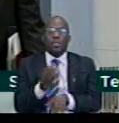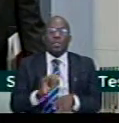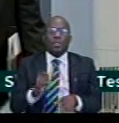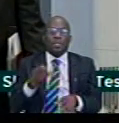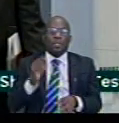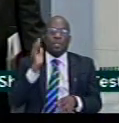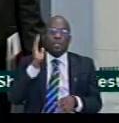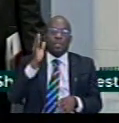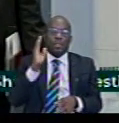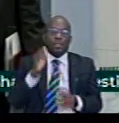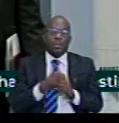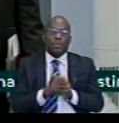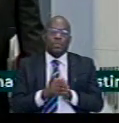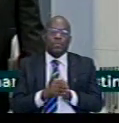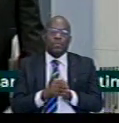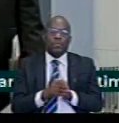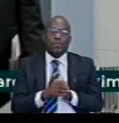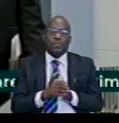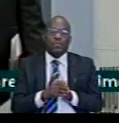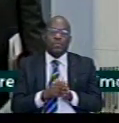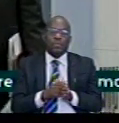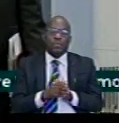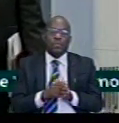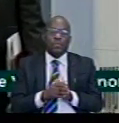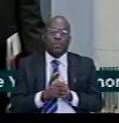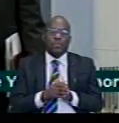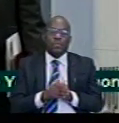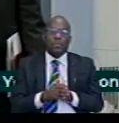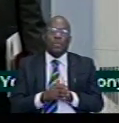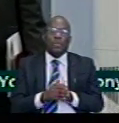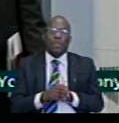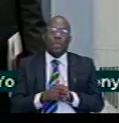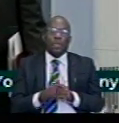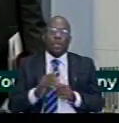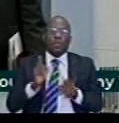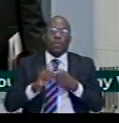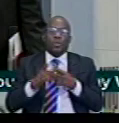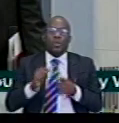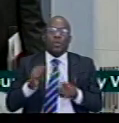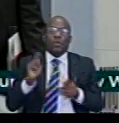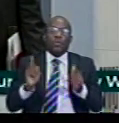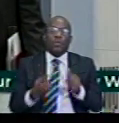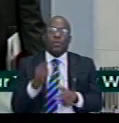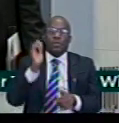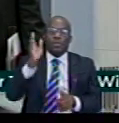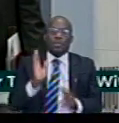Écoutons le premier témoignage. Let's listen to the first testifier.